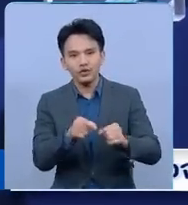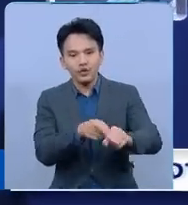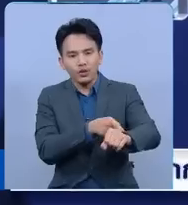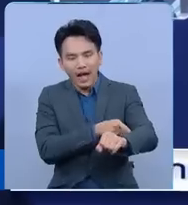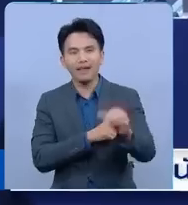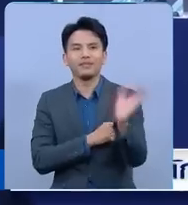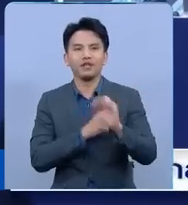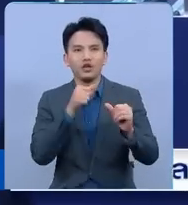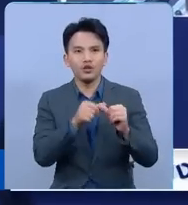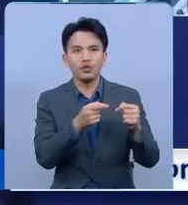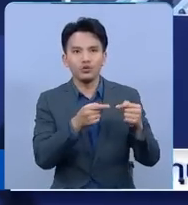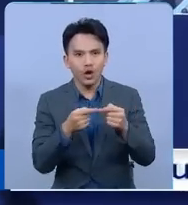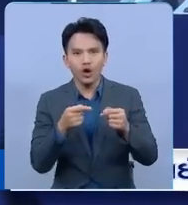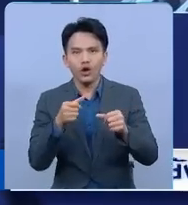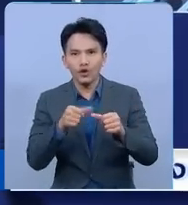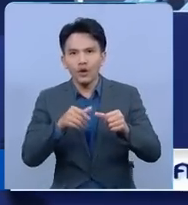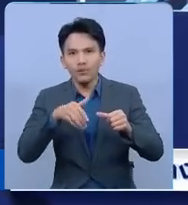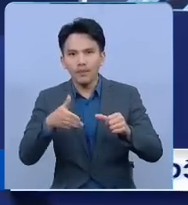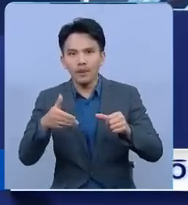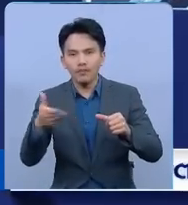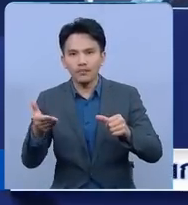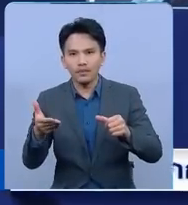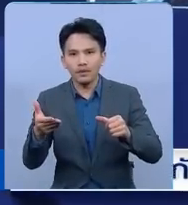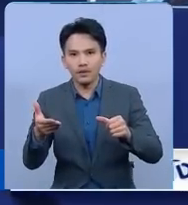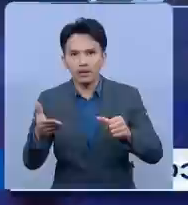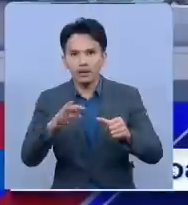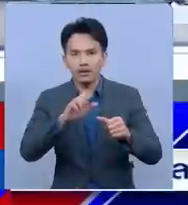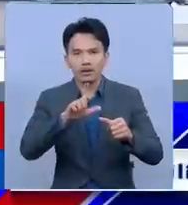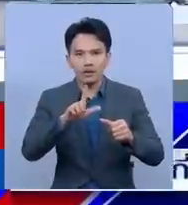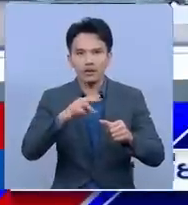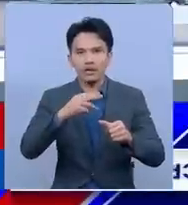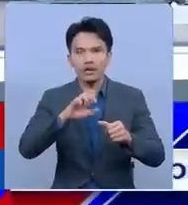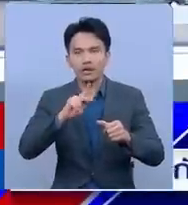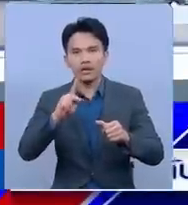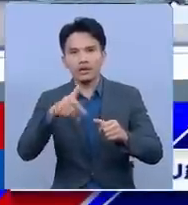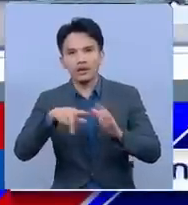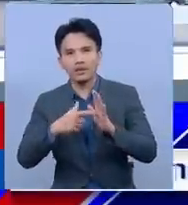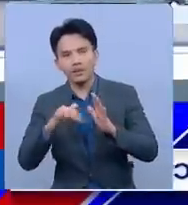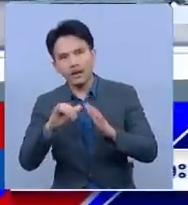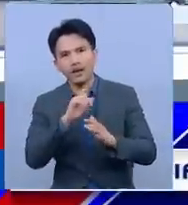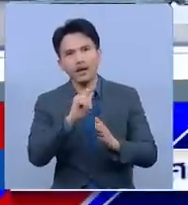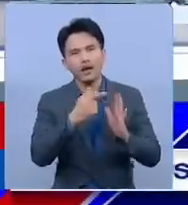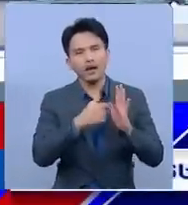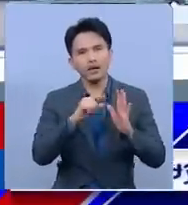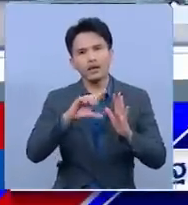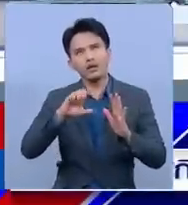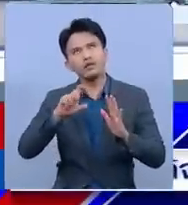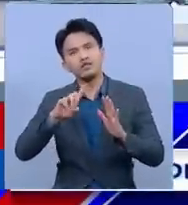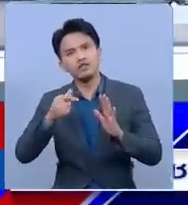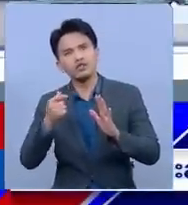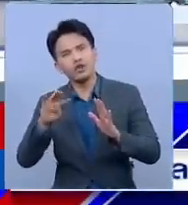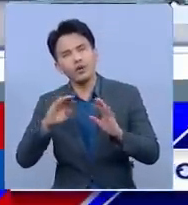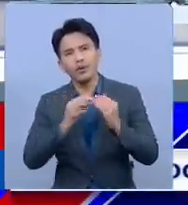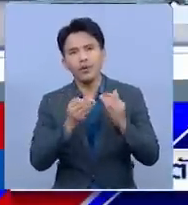ยู่ต่ออยู่ไปเรื่อยๆ ชินวัตร ศิลปะอาชาหลีกภัยหรือยังไงอัศวะเหมคุณปื้มชิดชอบ ตระกูลใ